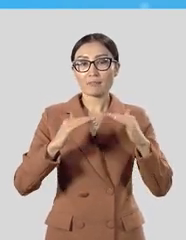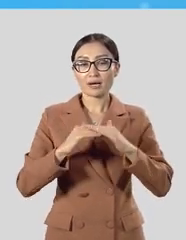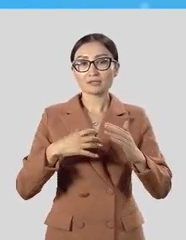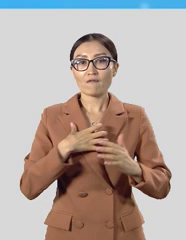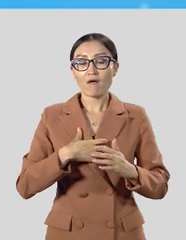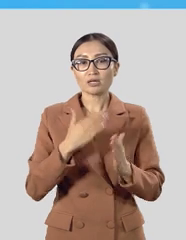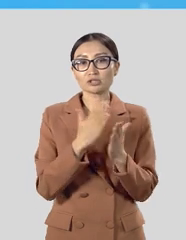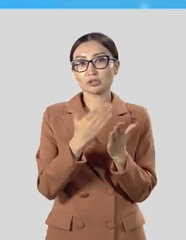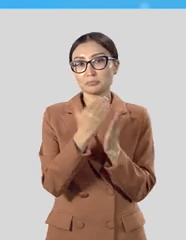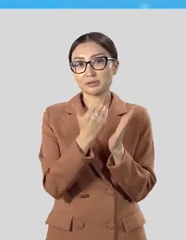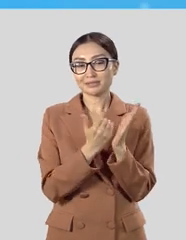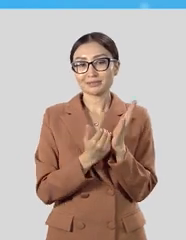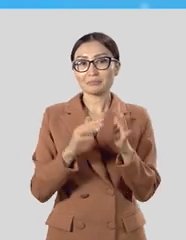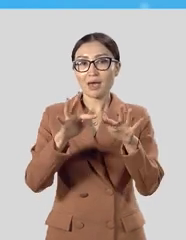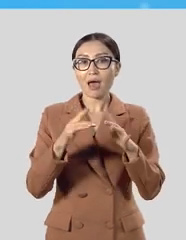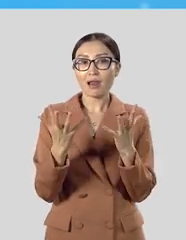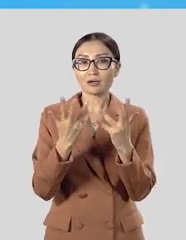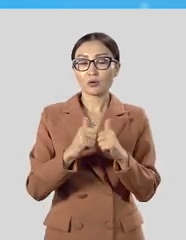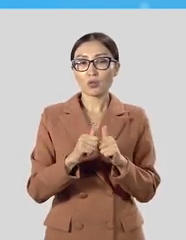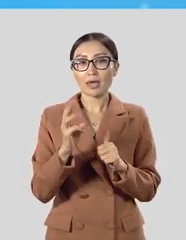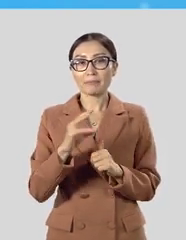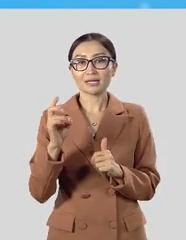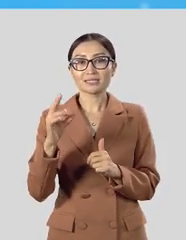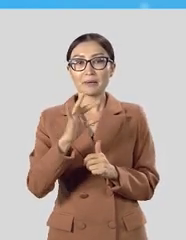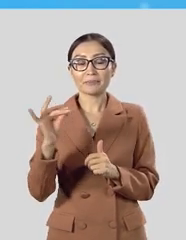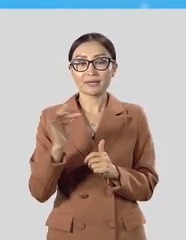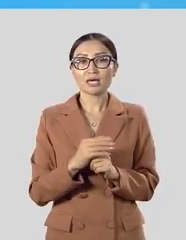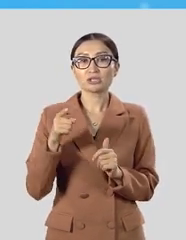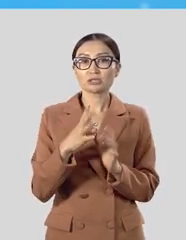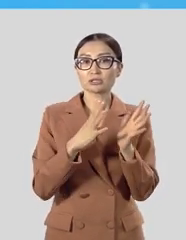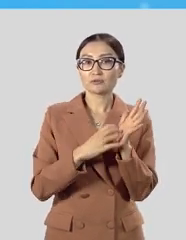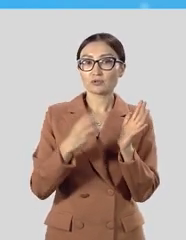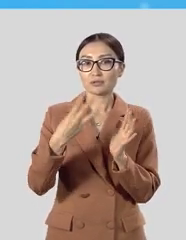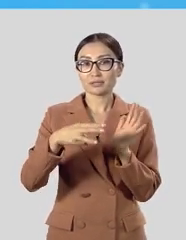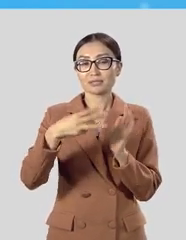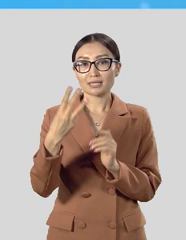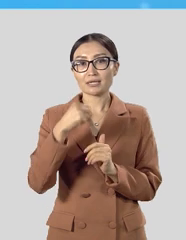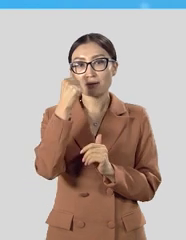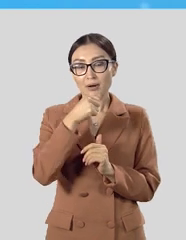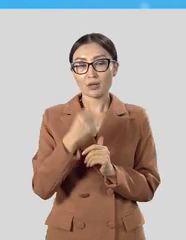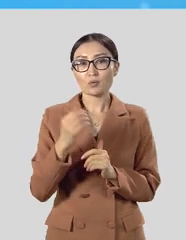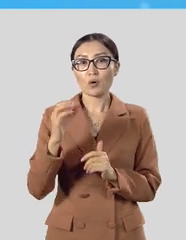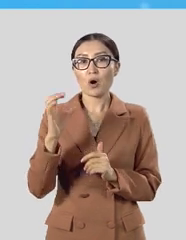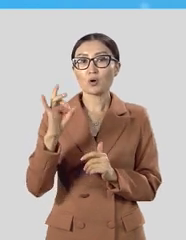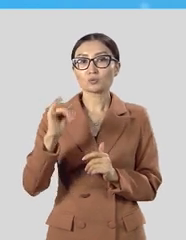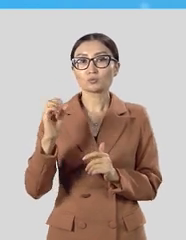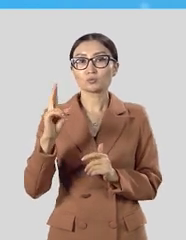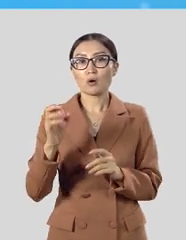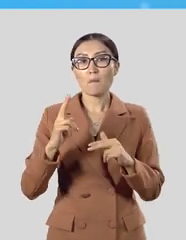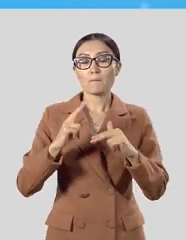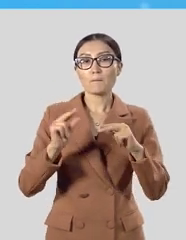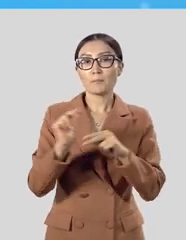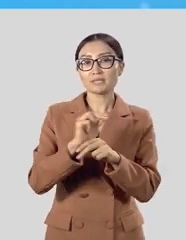основные принципы электронной микроскопии. В 1933 году Эрнст Руска